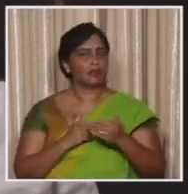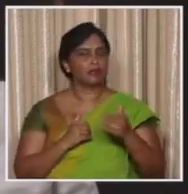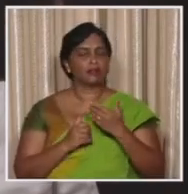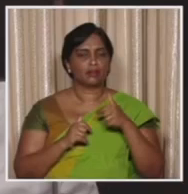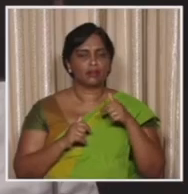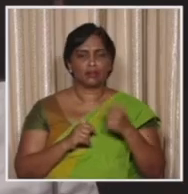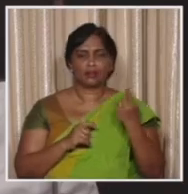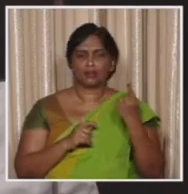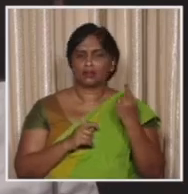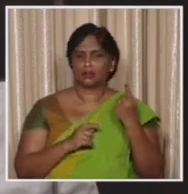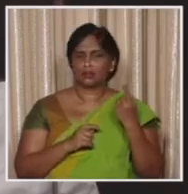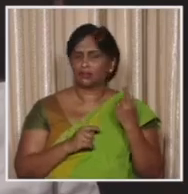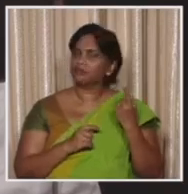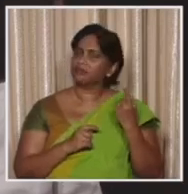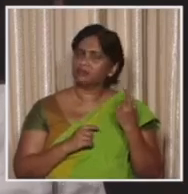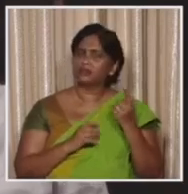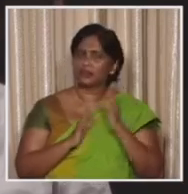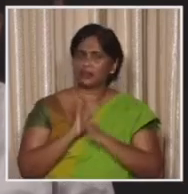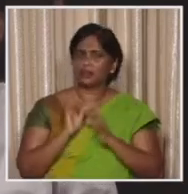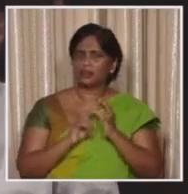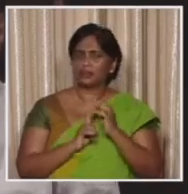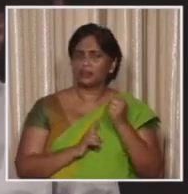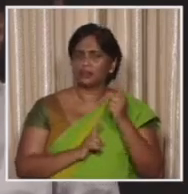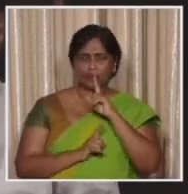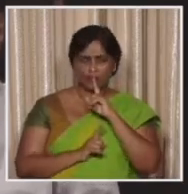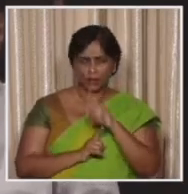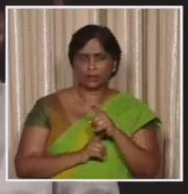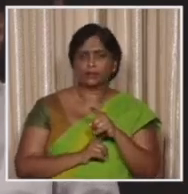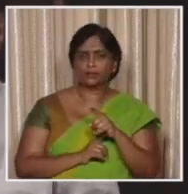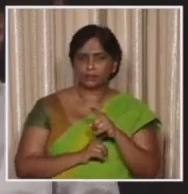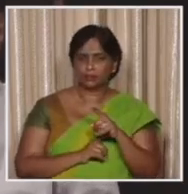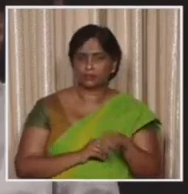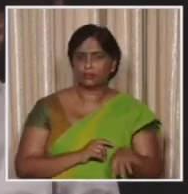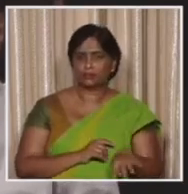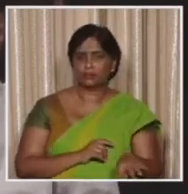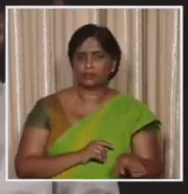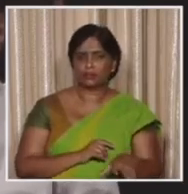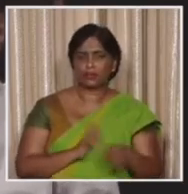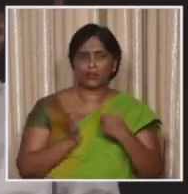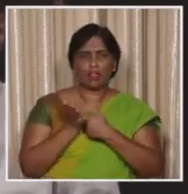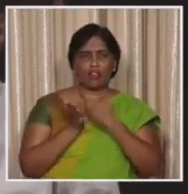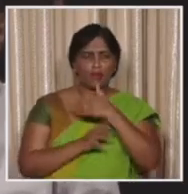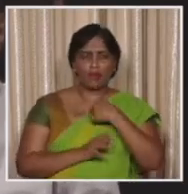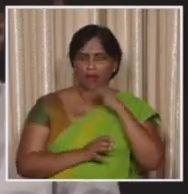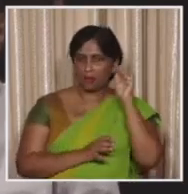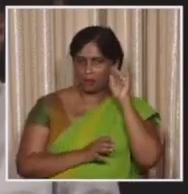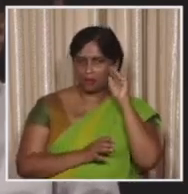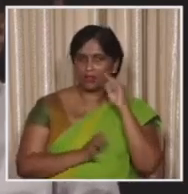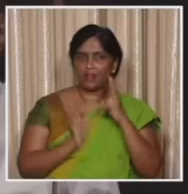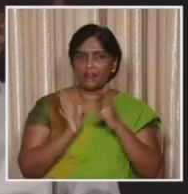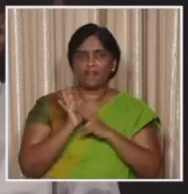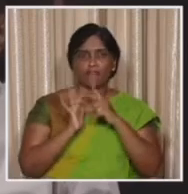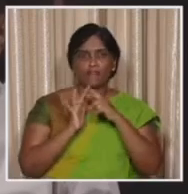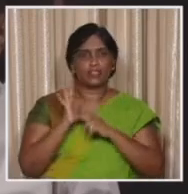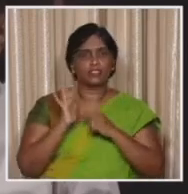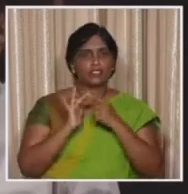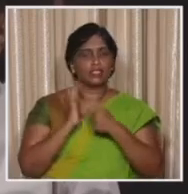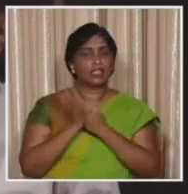මම හිතරේ කවුරුරි මන්ත්‍රීවරයෙක් කතා කරද්දි කිව්වා මම කාමරේදී අහන් හිටියා මේ විජිත හේරත්